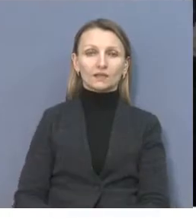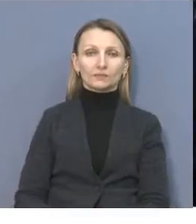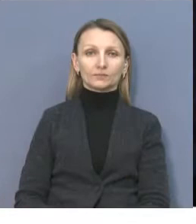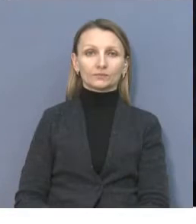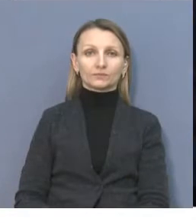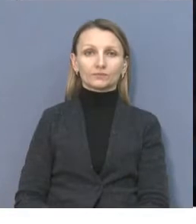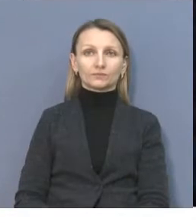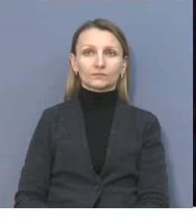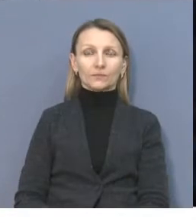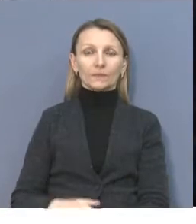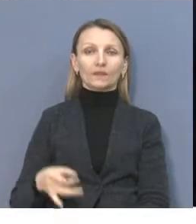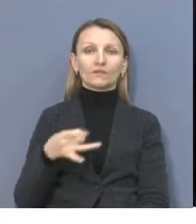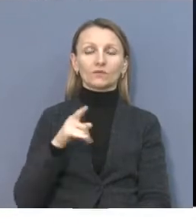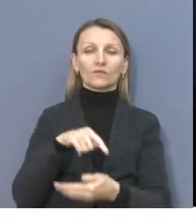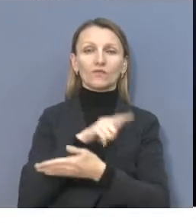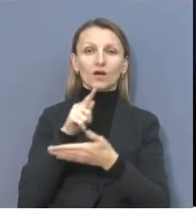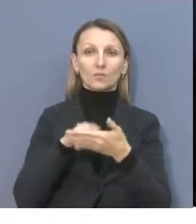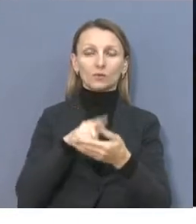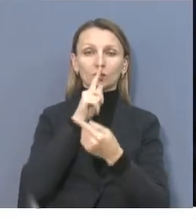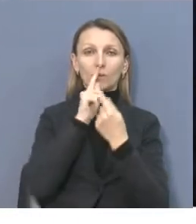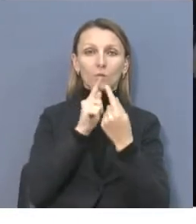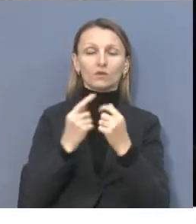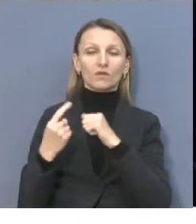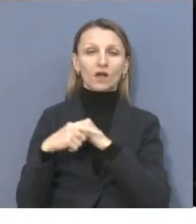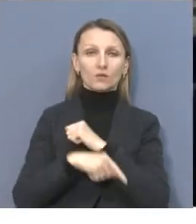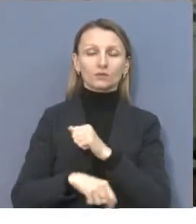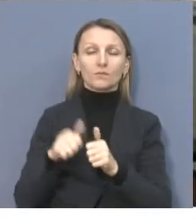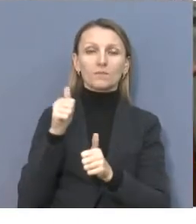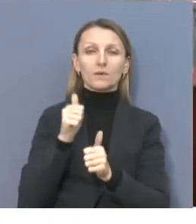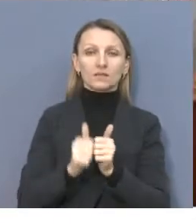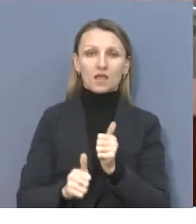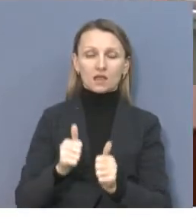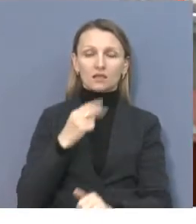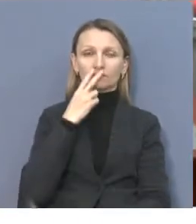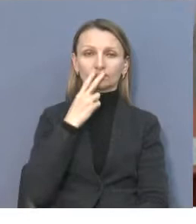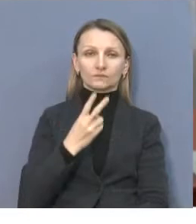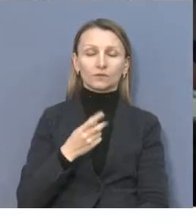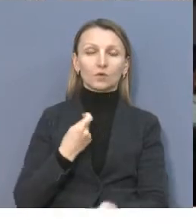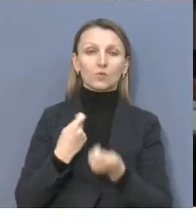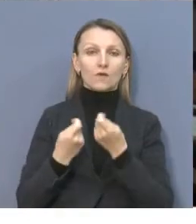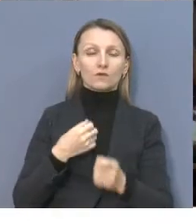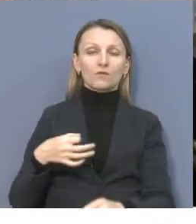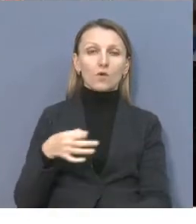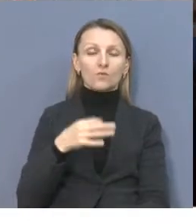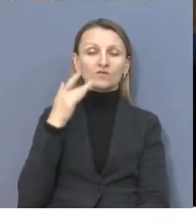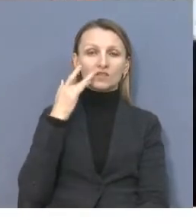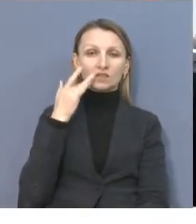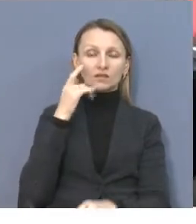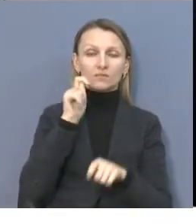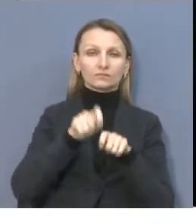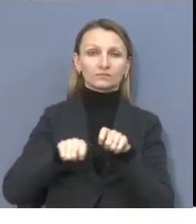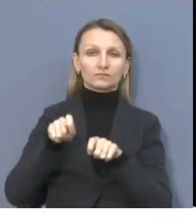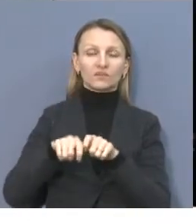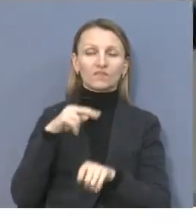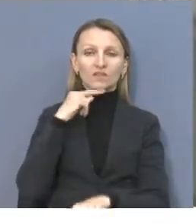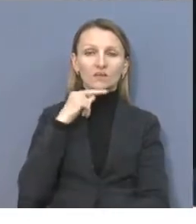в регионе вопросы противодействия коррупции на постоянном и особом контроле руководства области регулярно заострять свое внимание